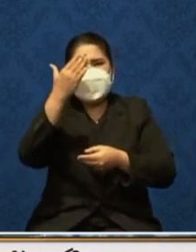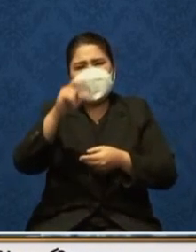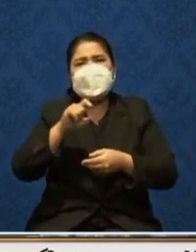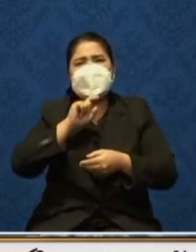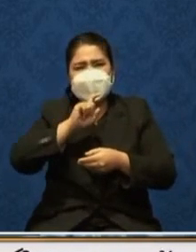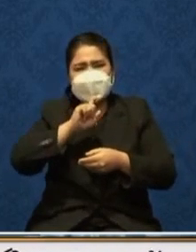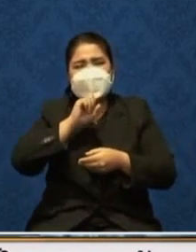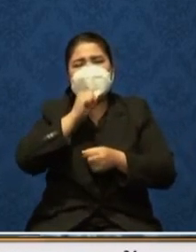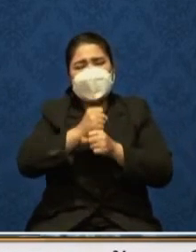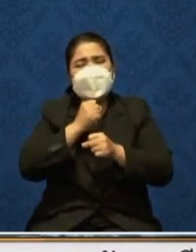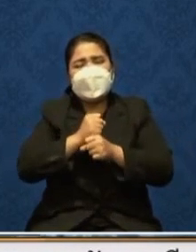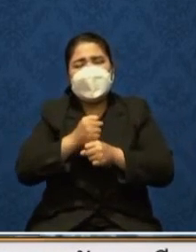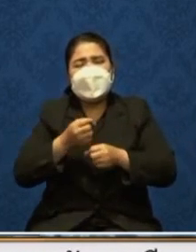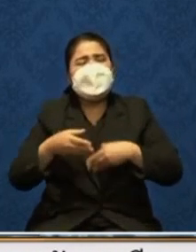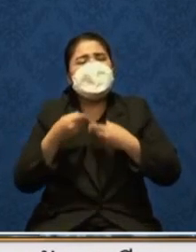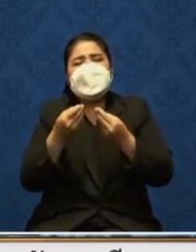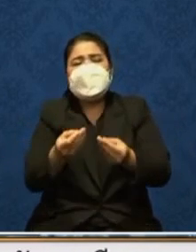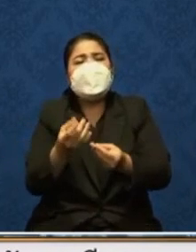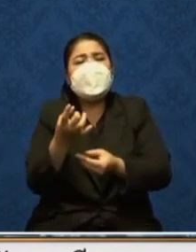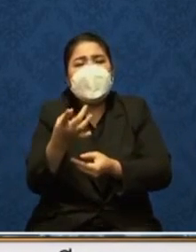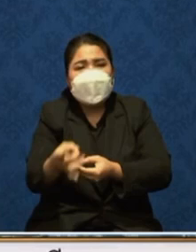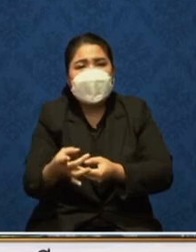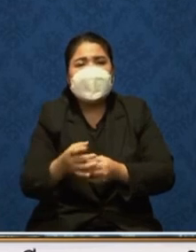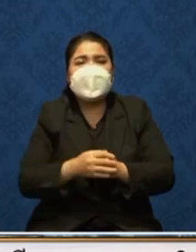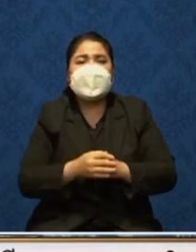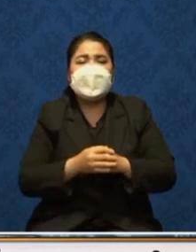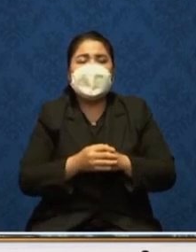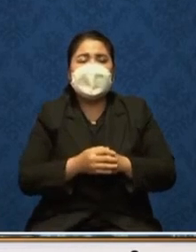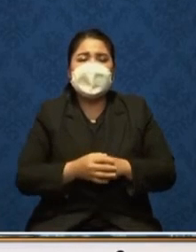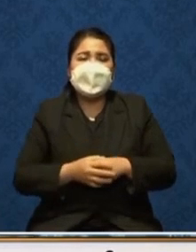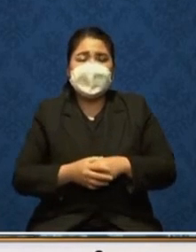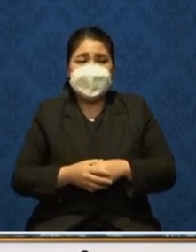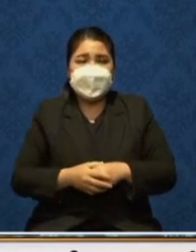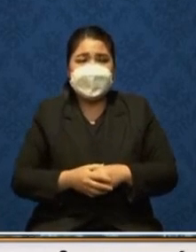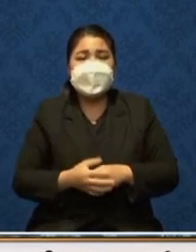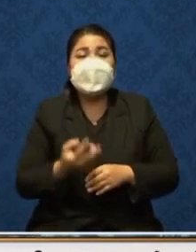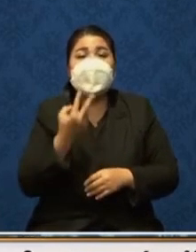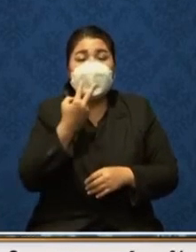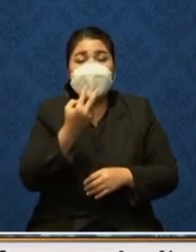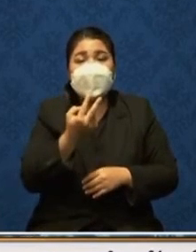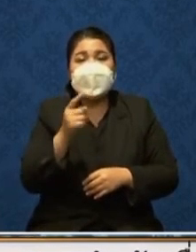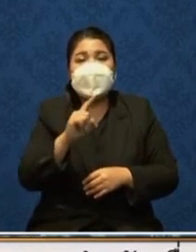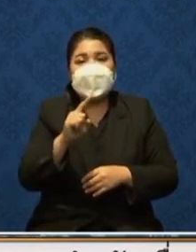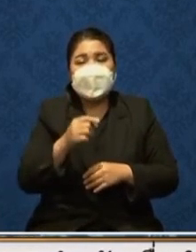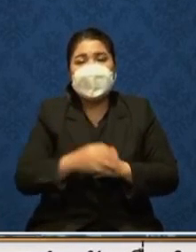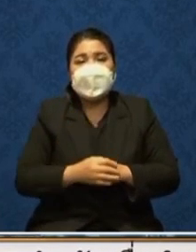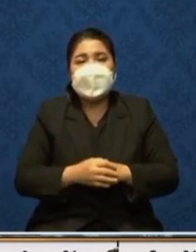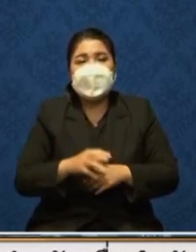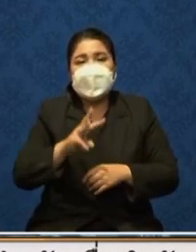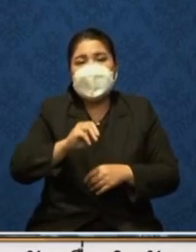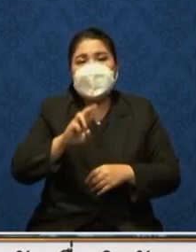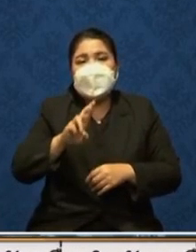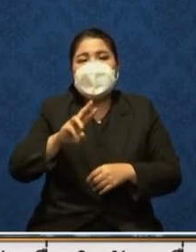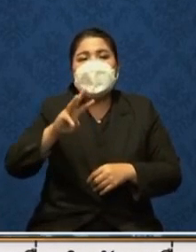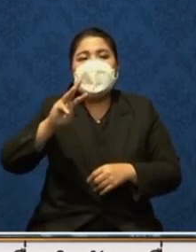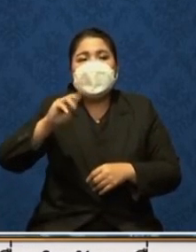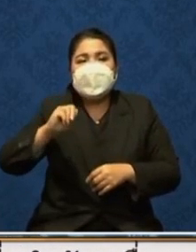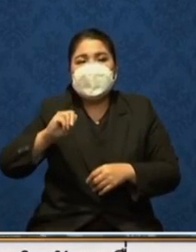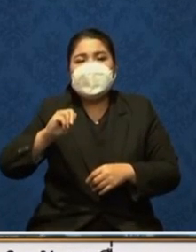workflowมาดูกครั ถ้าเรามาดูว่า MR Map เพื่อใคร